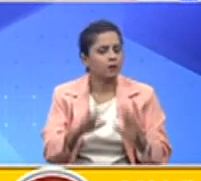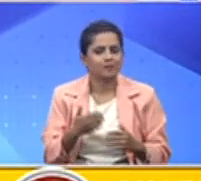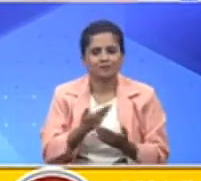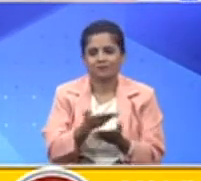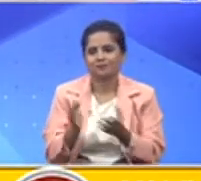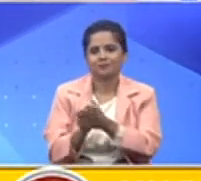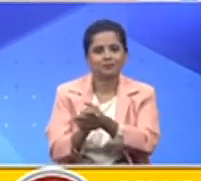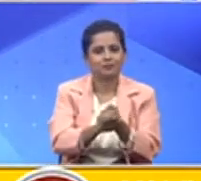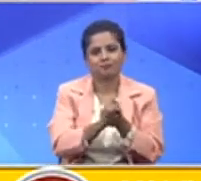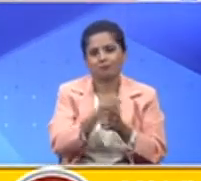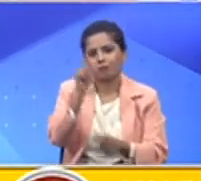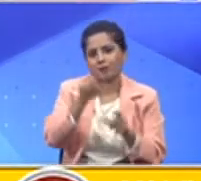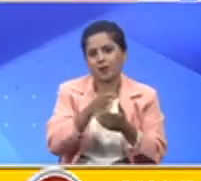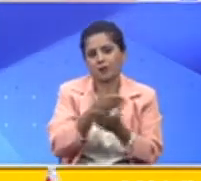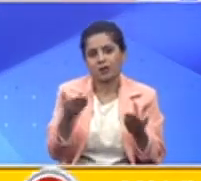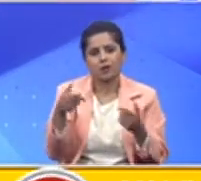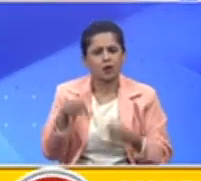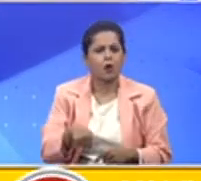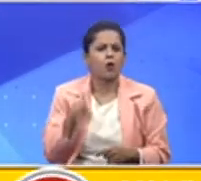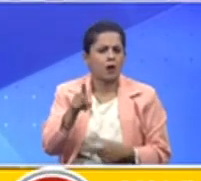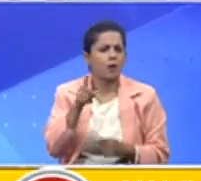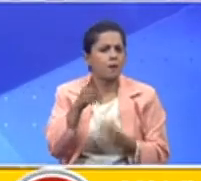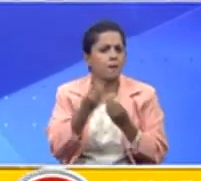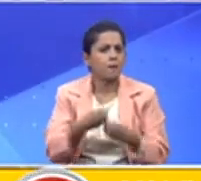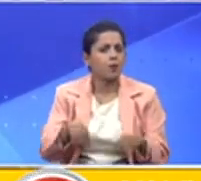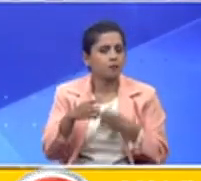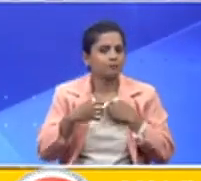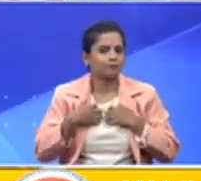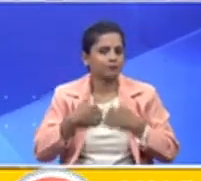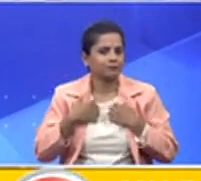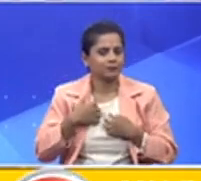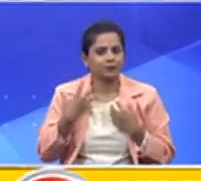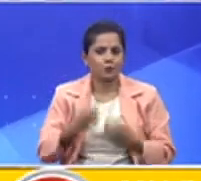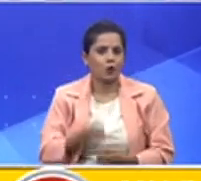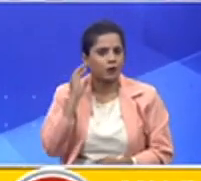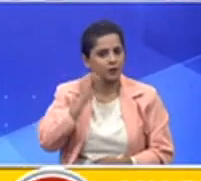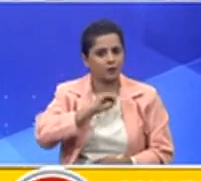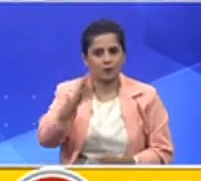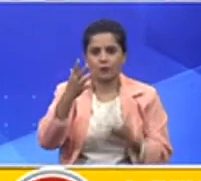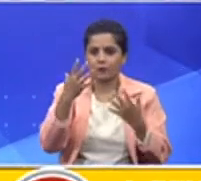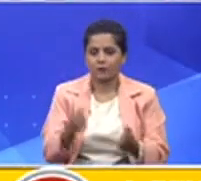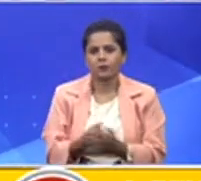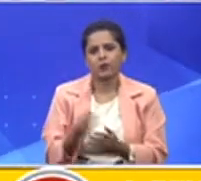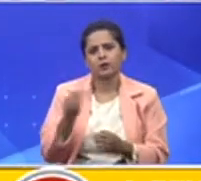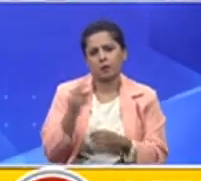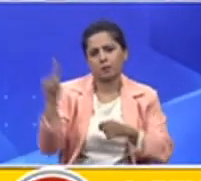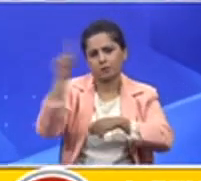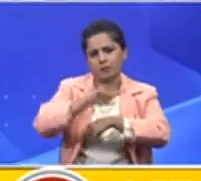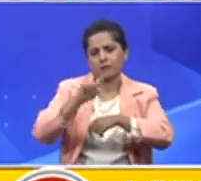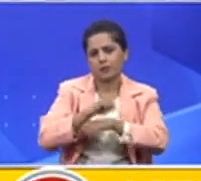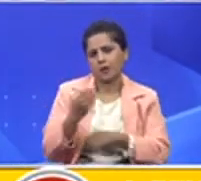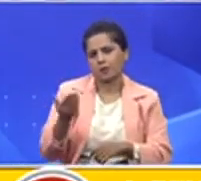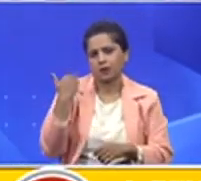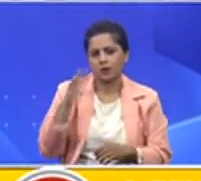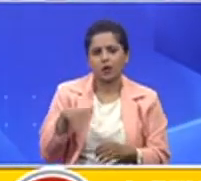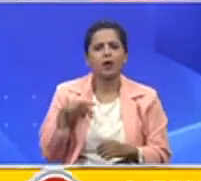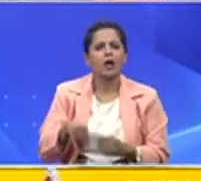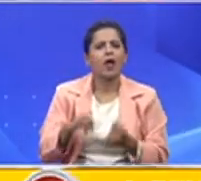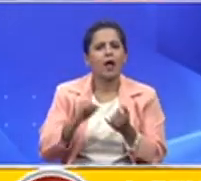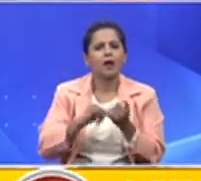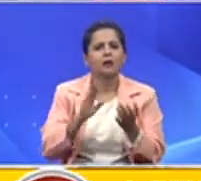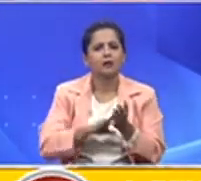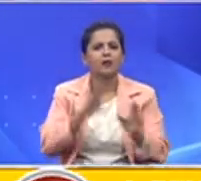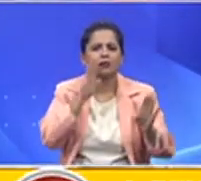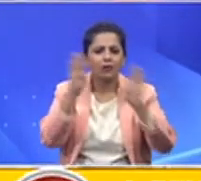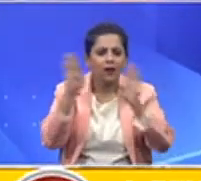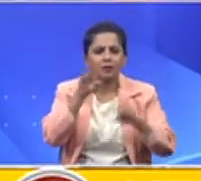पहरे देश भाचियों, आज मैं आपको एक और दिल्चस्प बात भी बताना चाहता हूँ, कुछ दिन पहले सोशल मिडिया पर